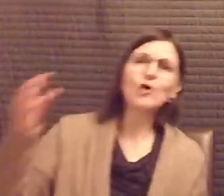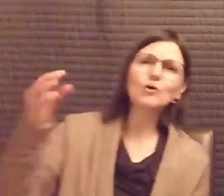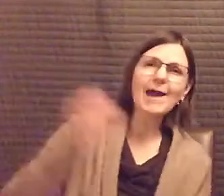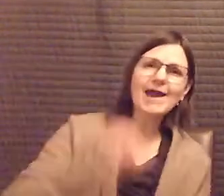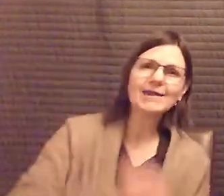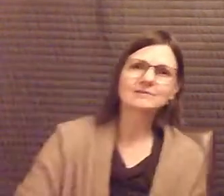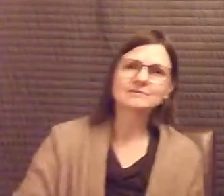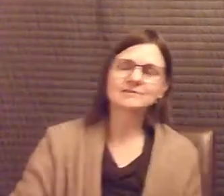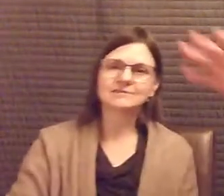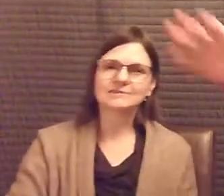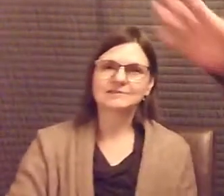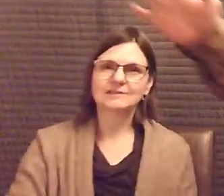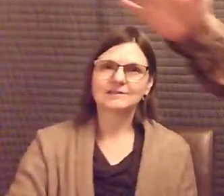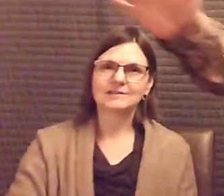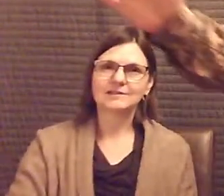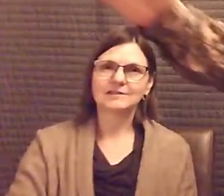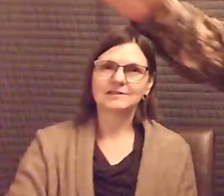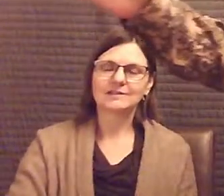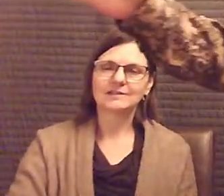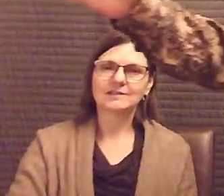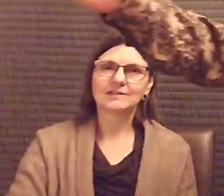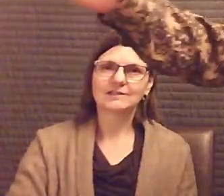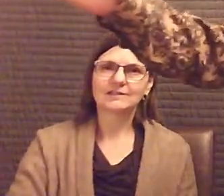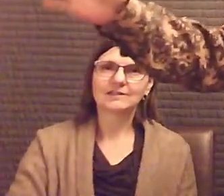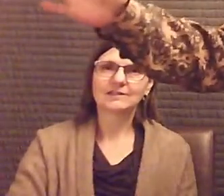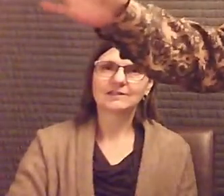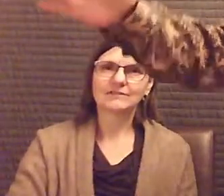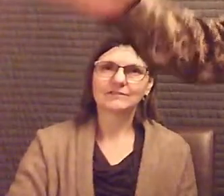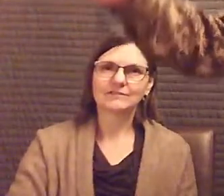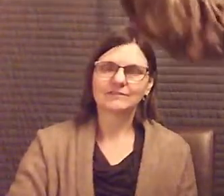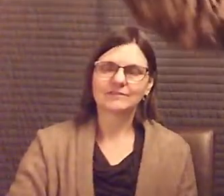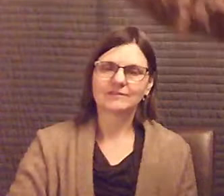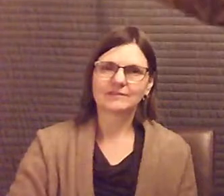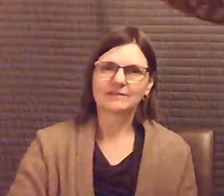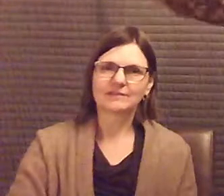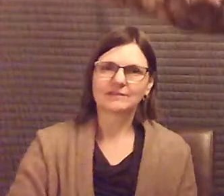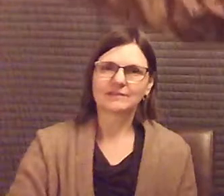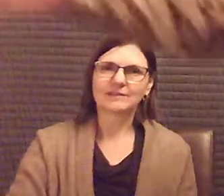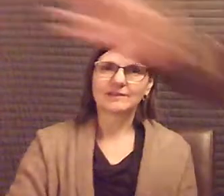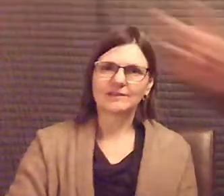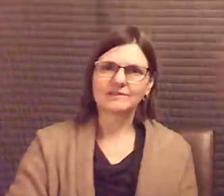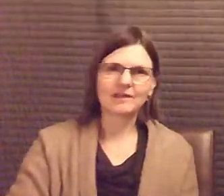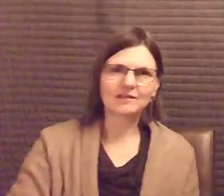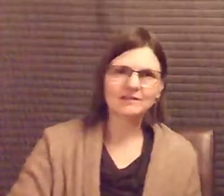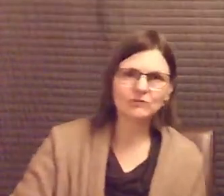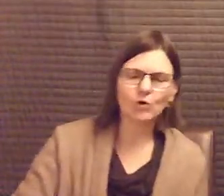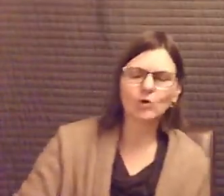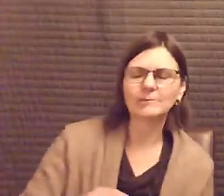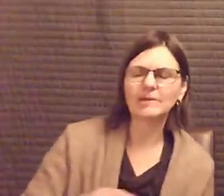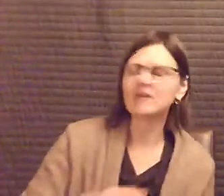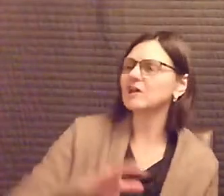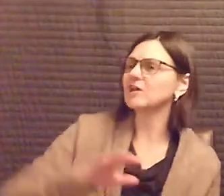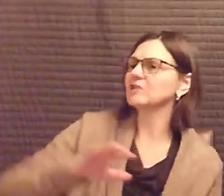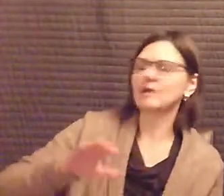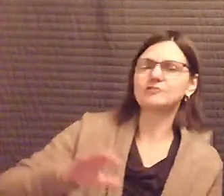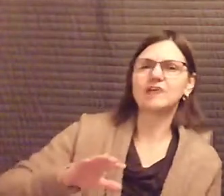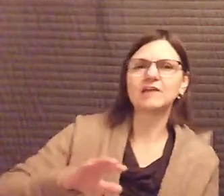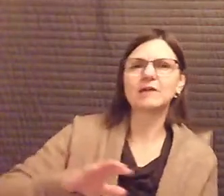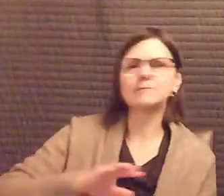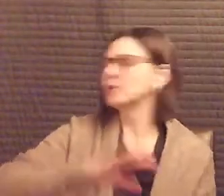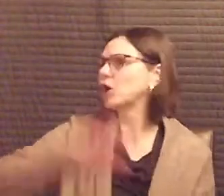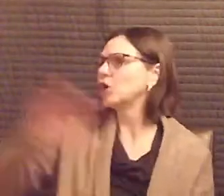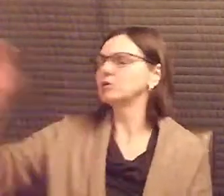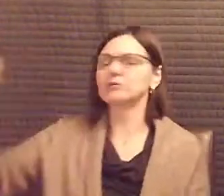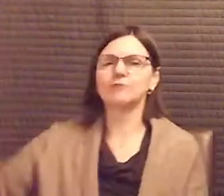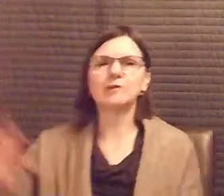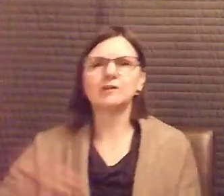zegt volg mij johan tellende go single by first two older nu zeg je niet online is de afscheid